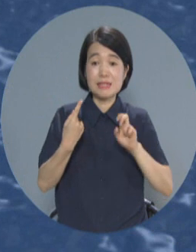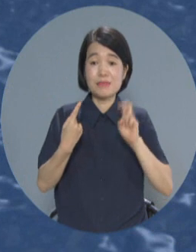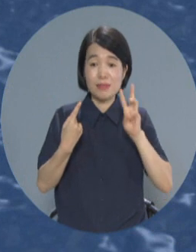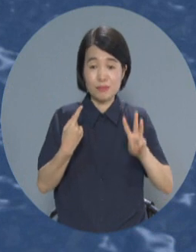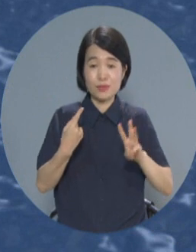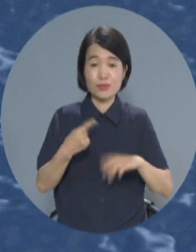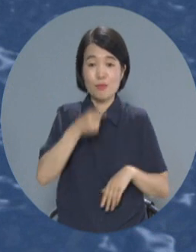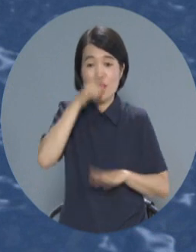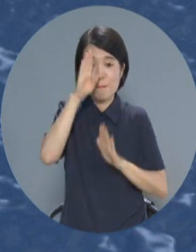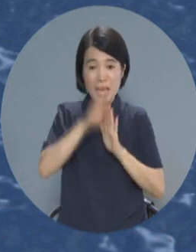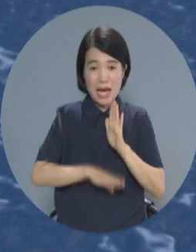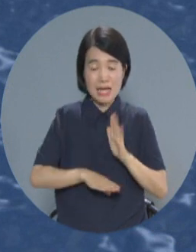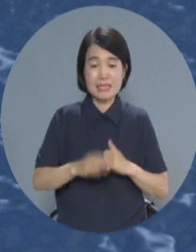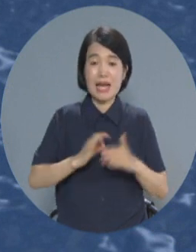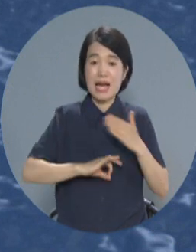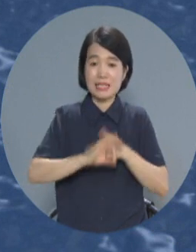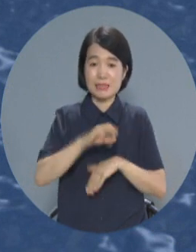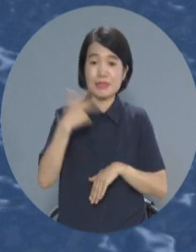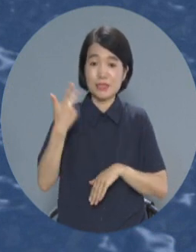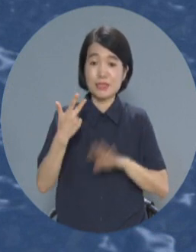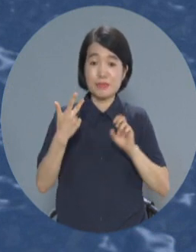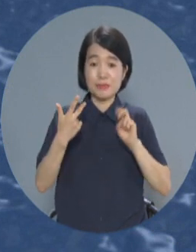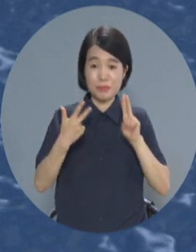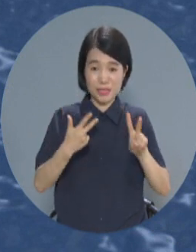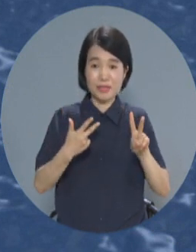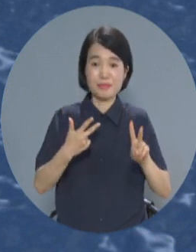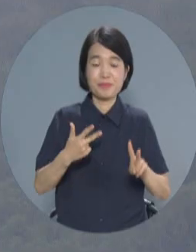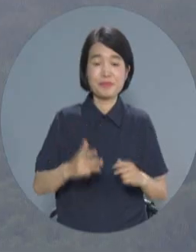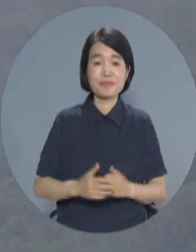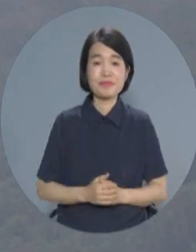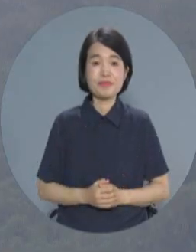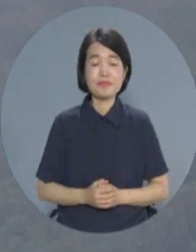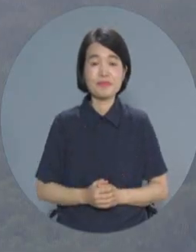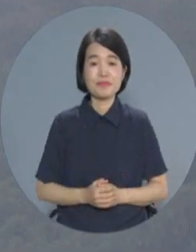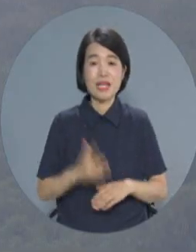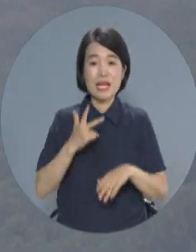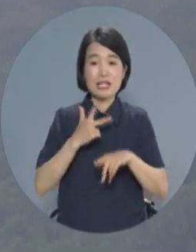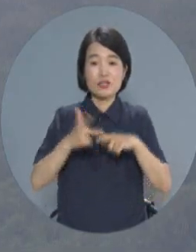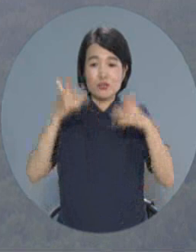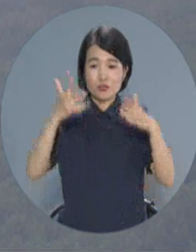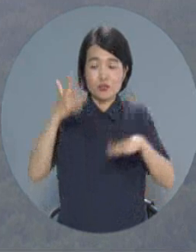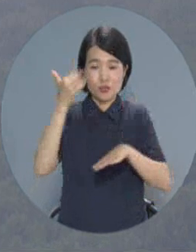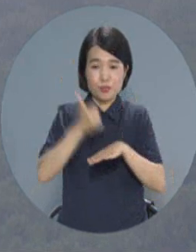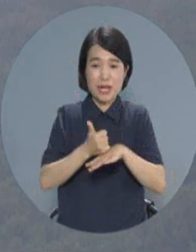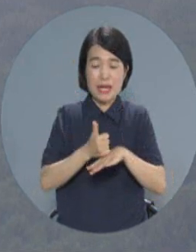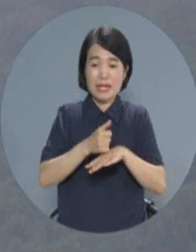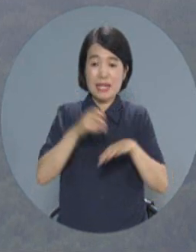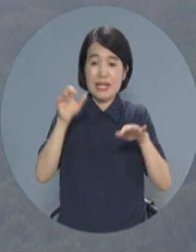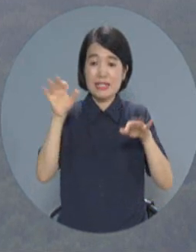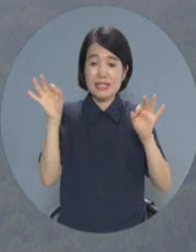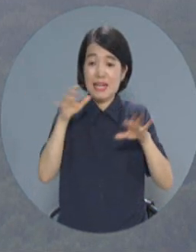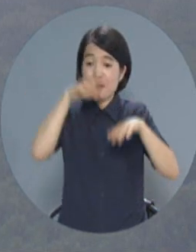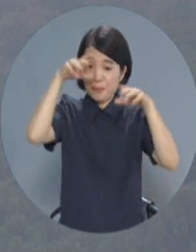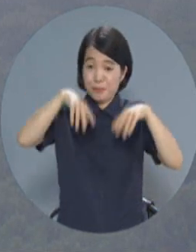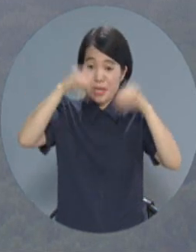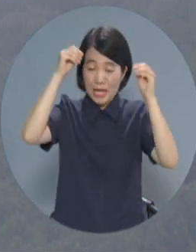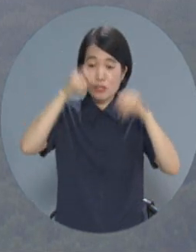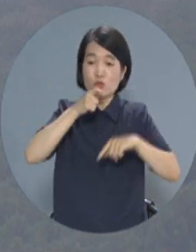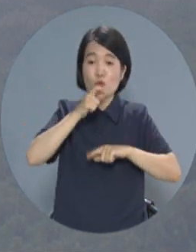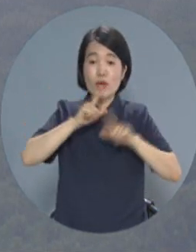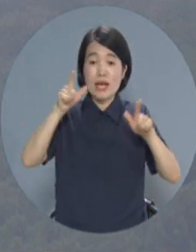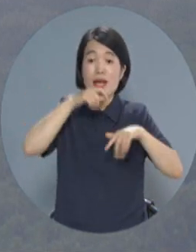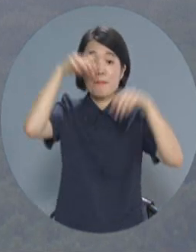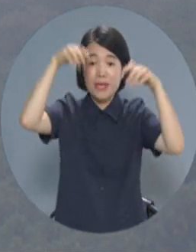23분, 간조시각은 아침 7시 32분입니다. 이번 주는 주말에 한 차례 소나기 내린 뒤 수요일에도